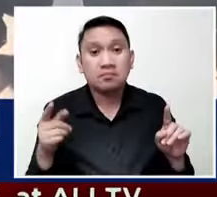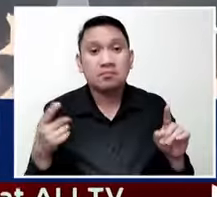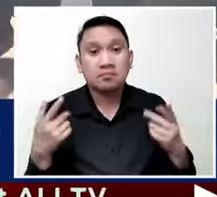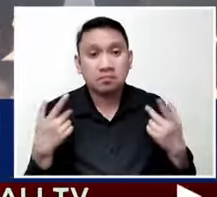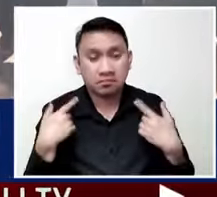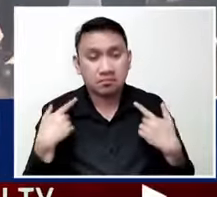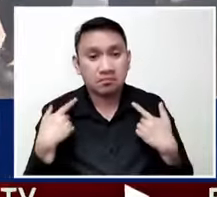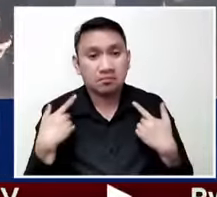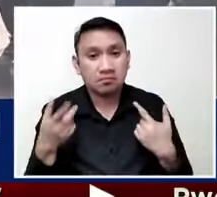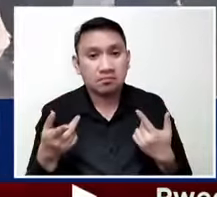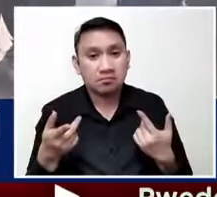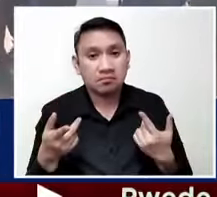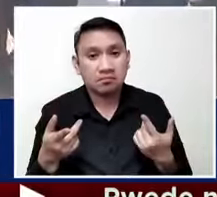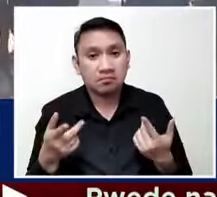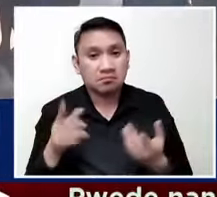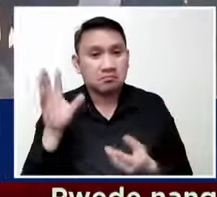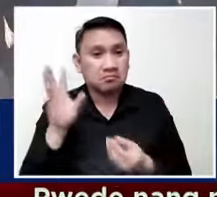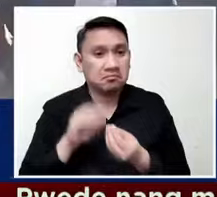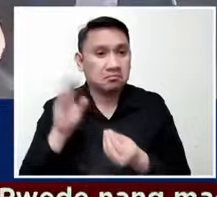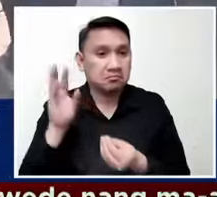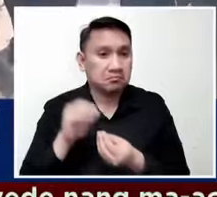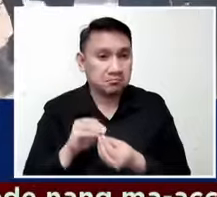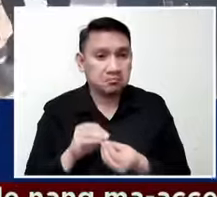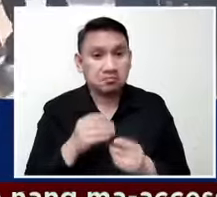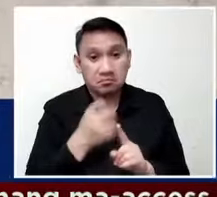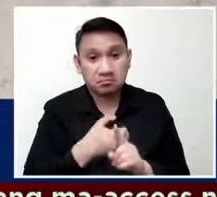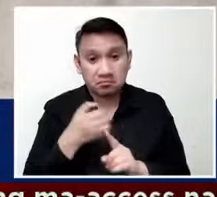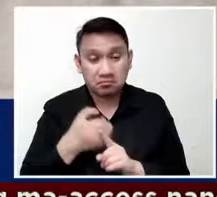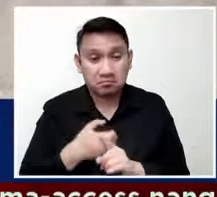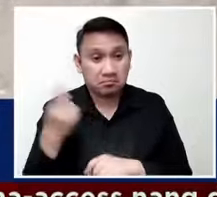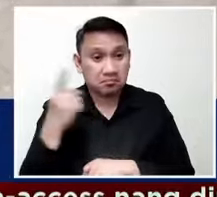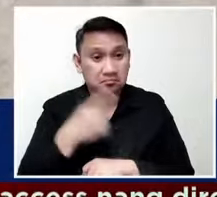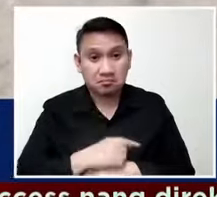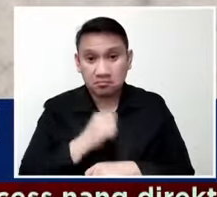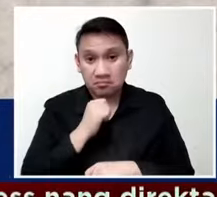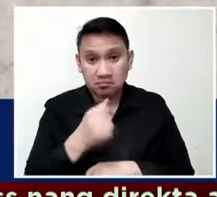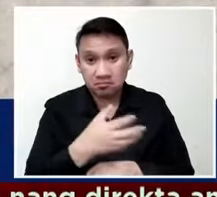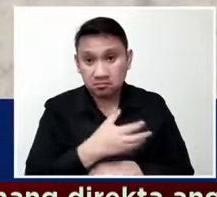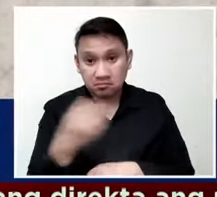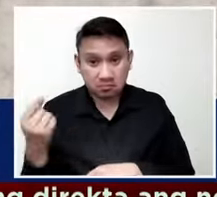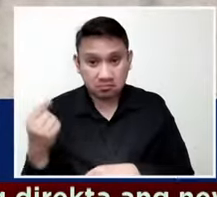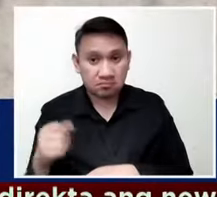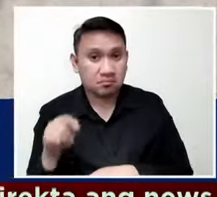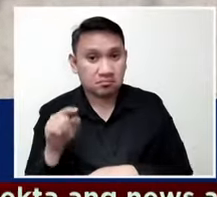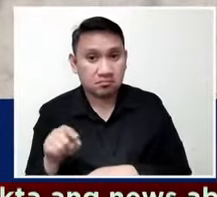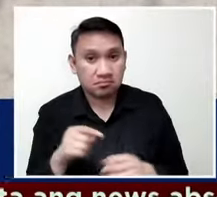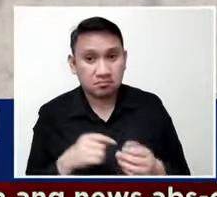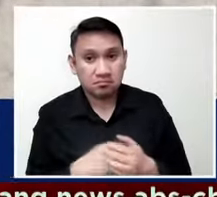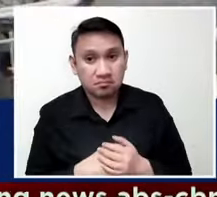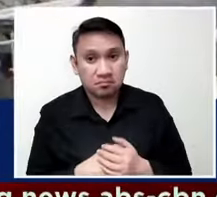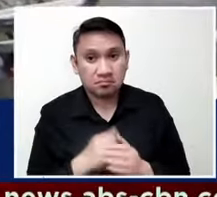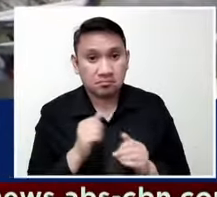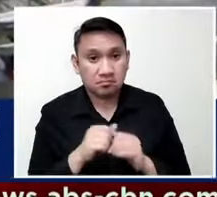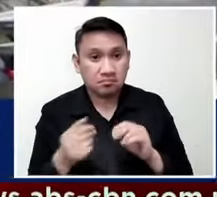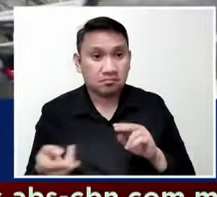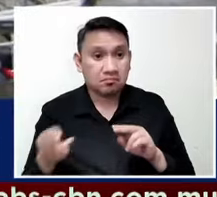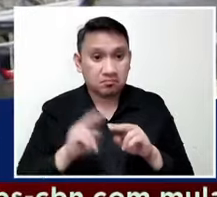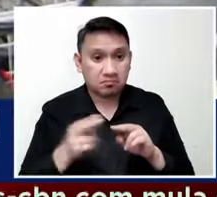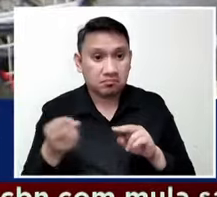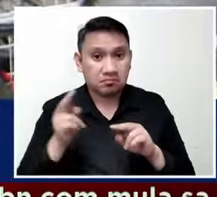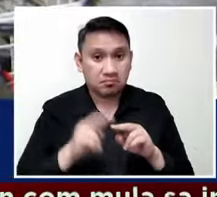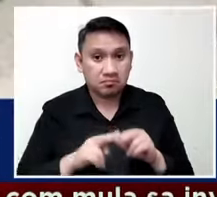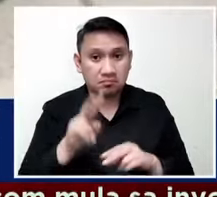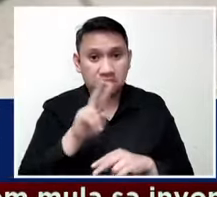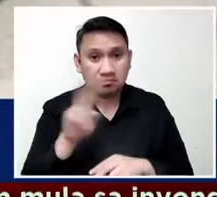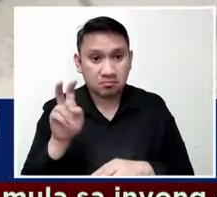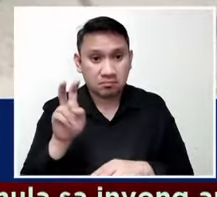yan, mag-accumulate sa bawat araw na hindi nakukuha dun sa impounding area, kumbaga ay may dagdag. Sa